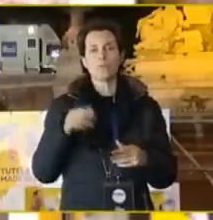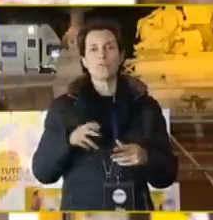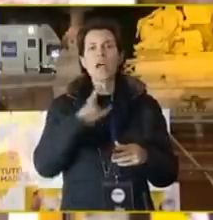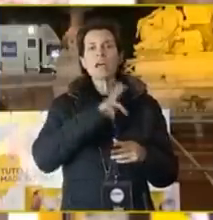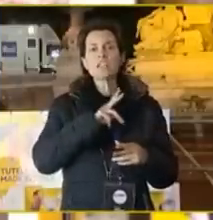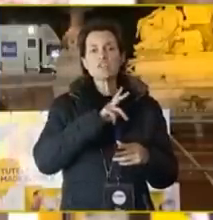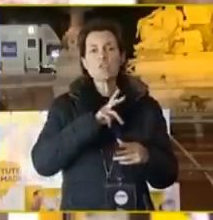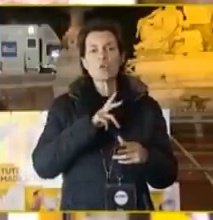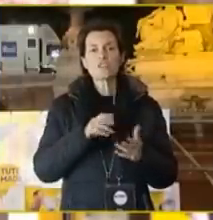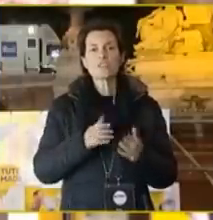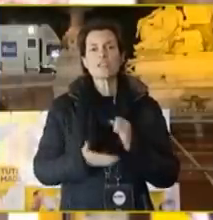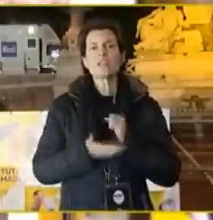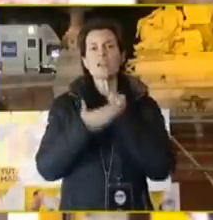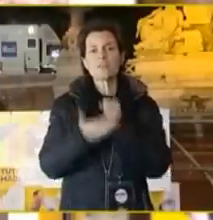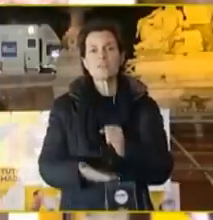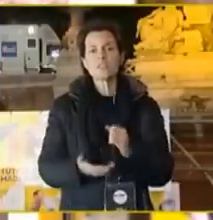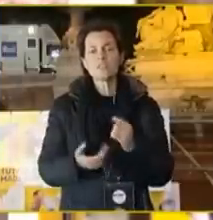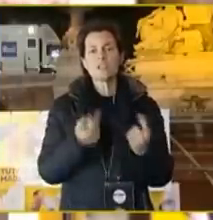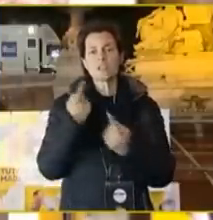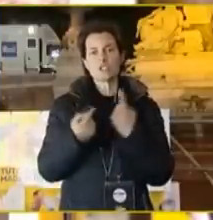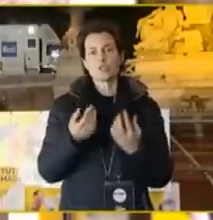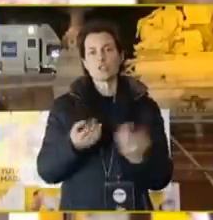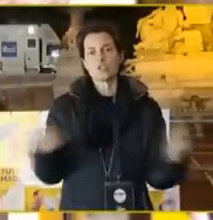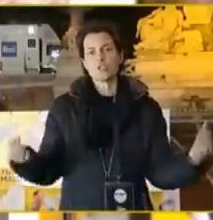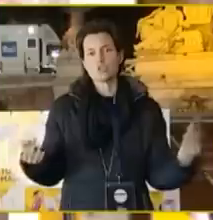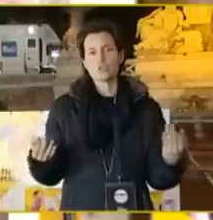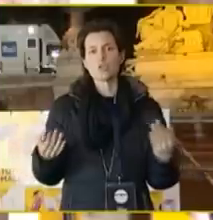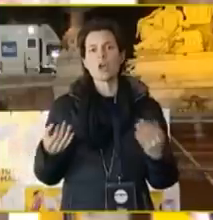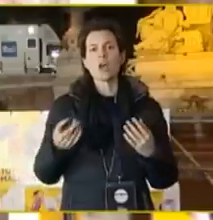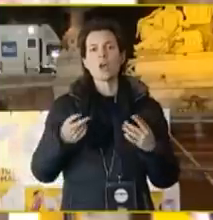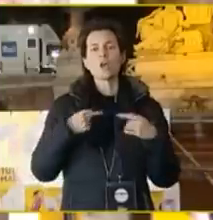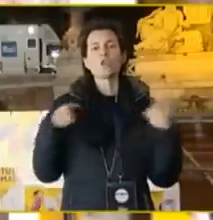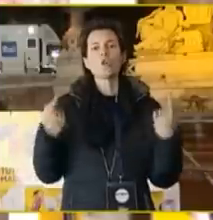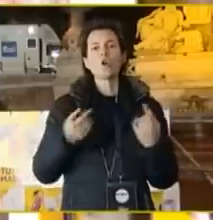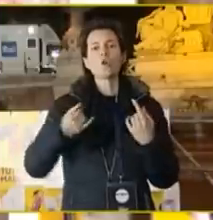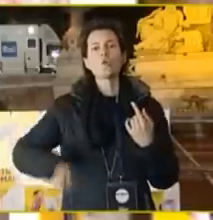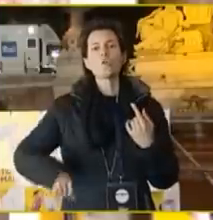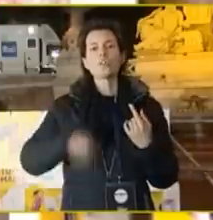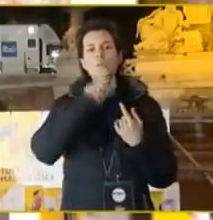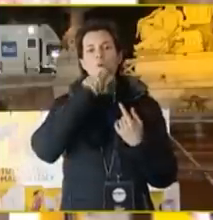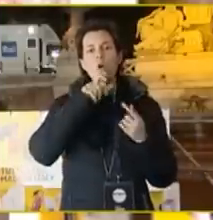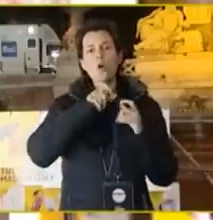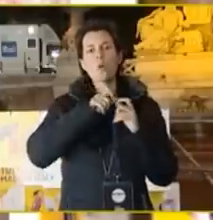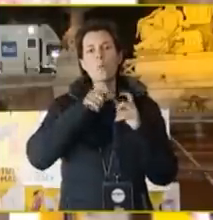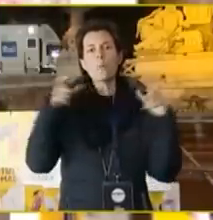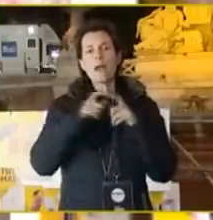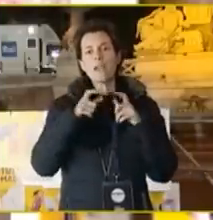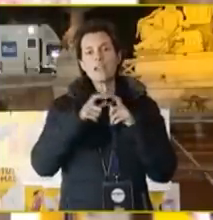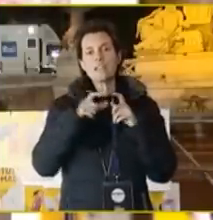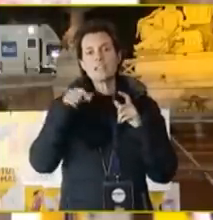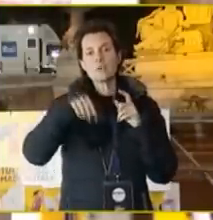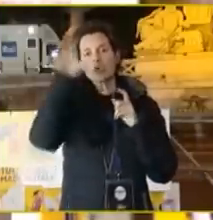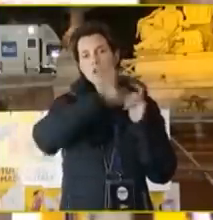da investire nelle cose giuste. Siamo l'ultimo paese che fa figli in Europa. Tutti parlano della